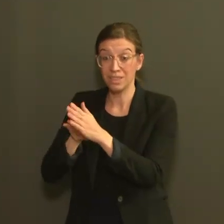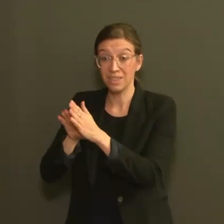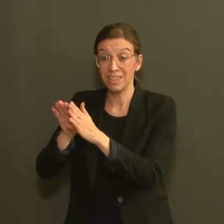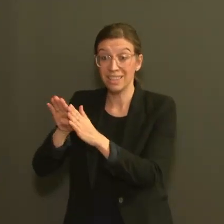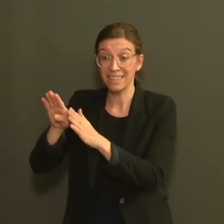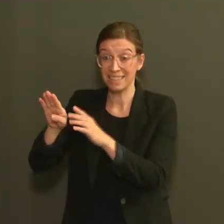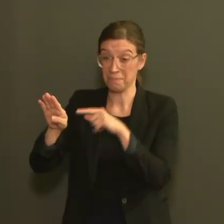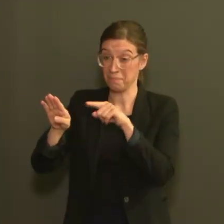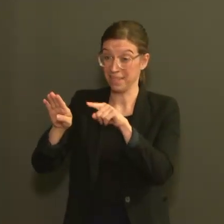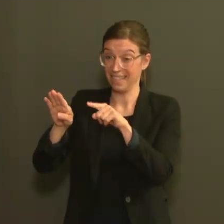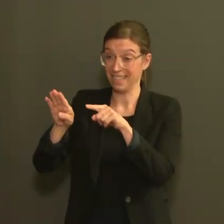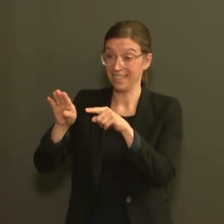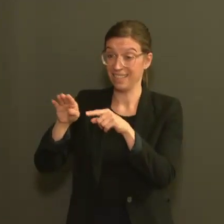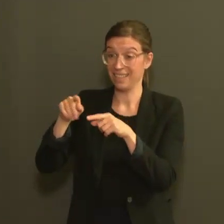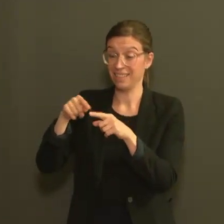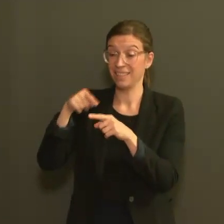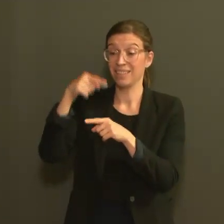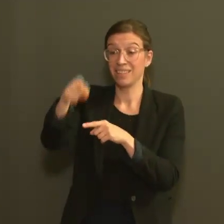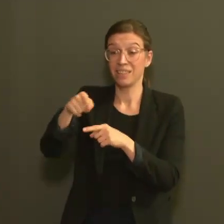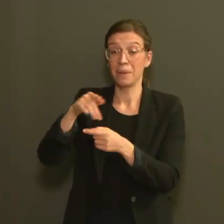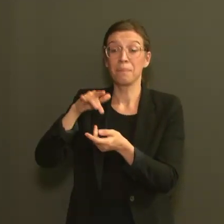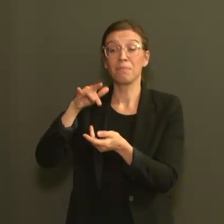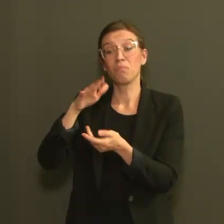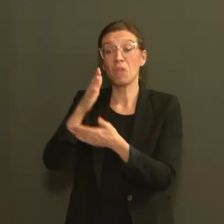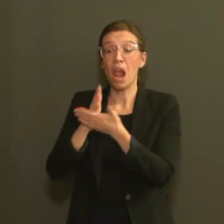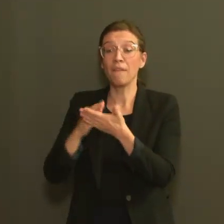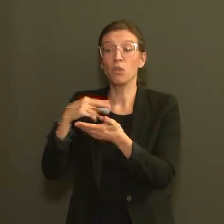dit scenario gaan afwenden.